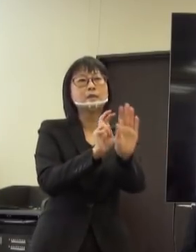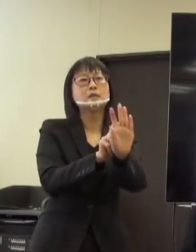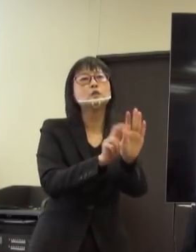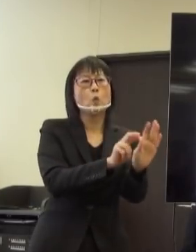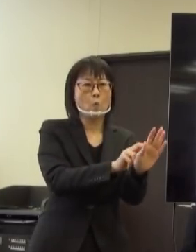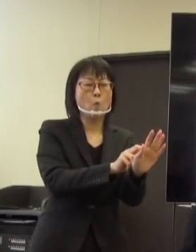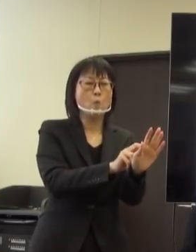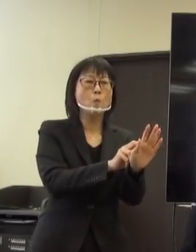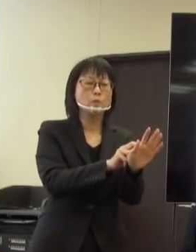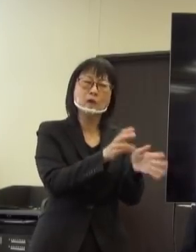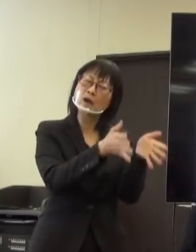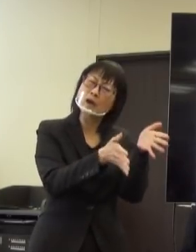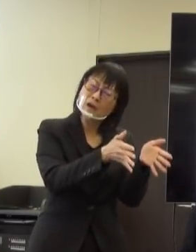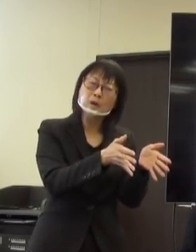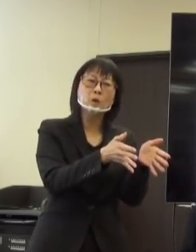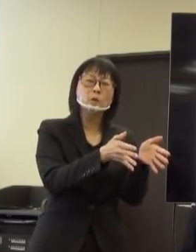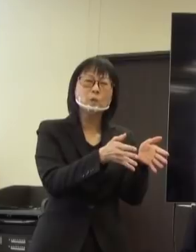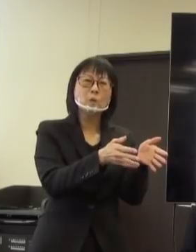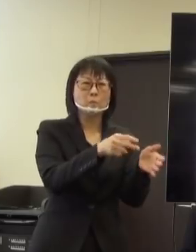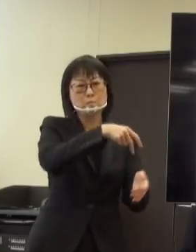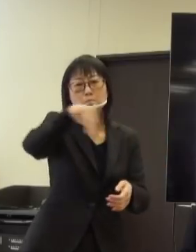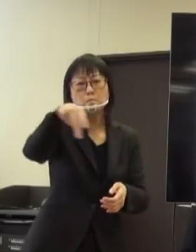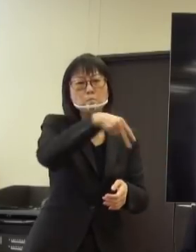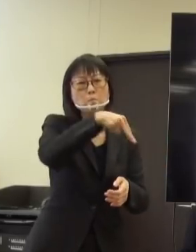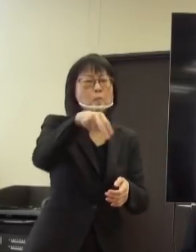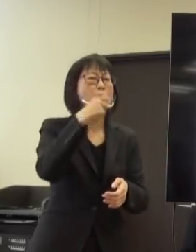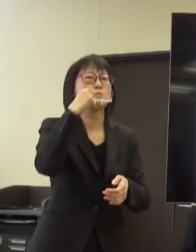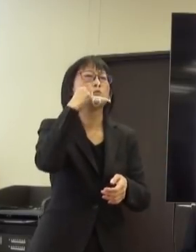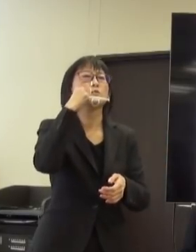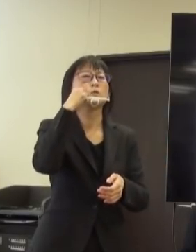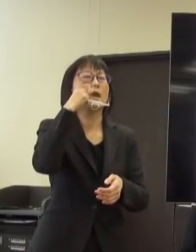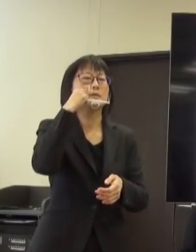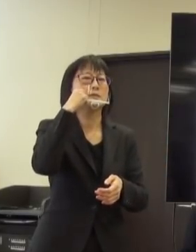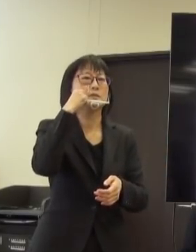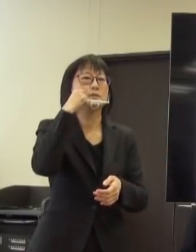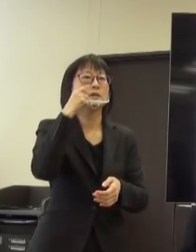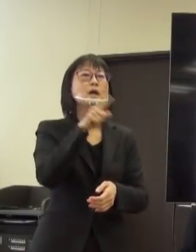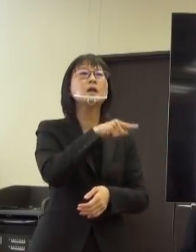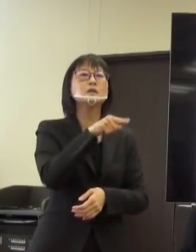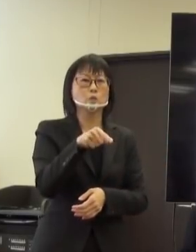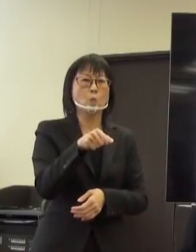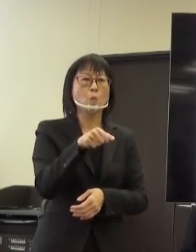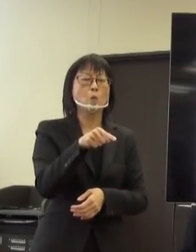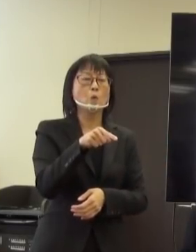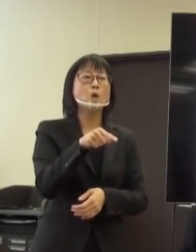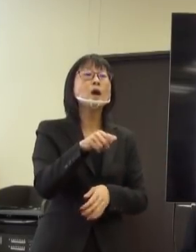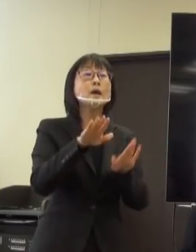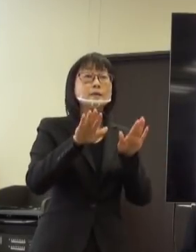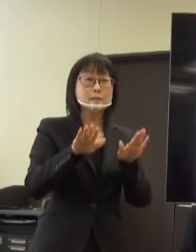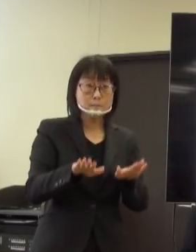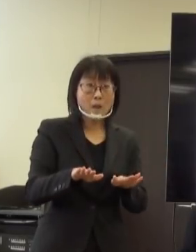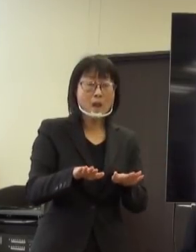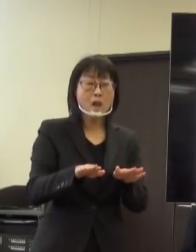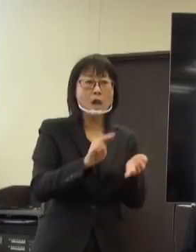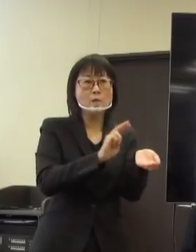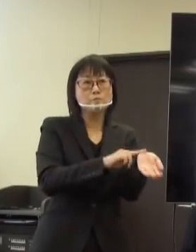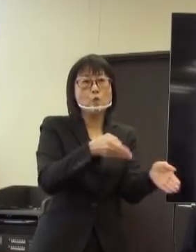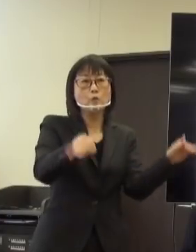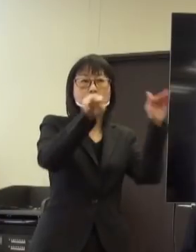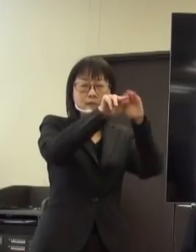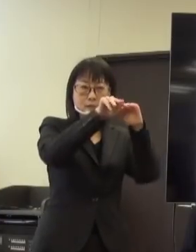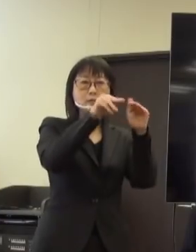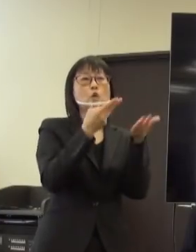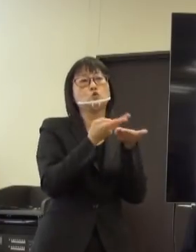か移動が困難な状況であります。そのために現在は病院の中にて治療を継続している状況であります